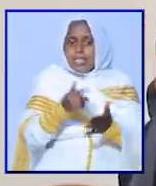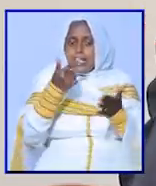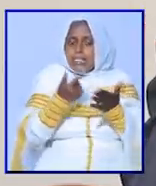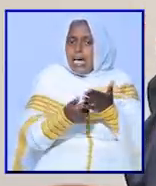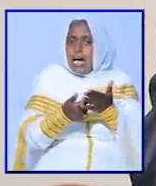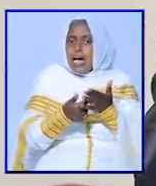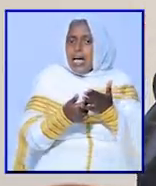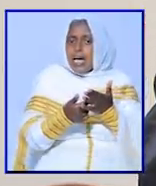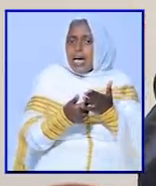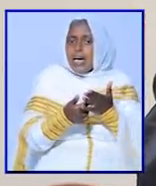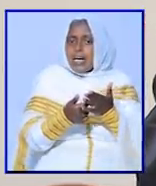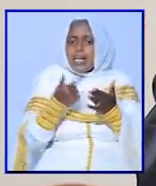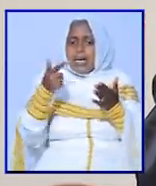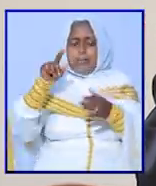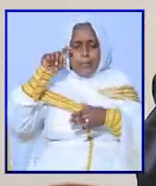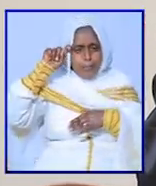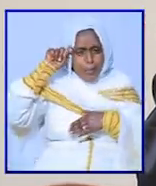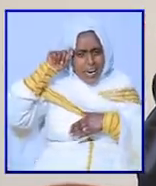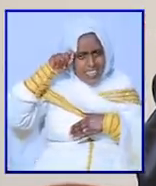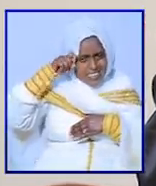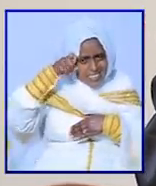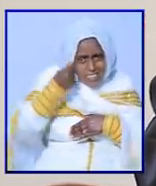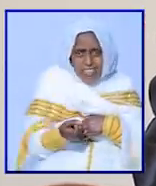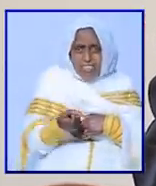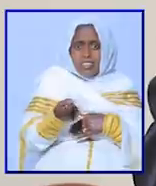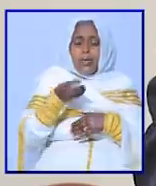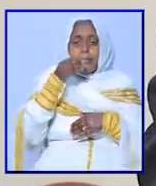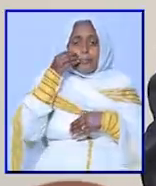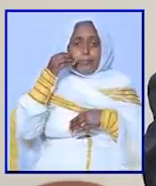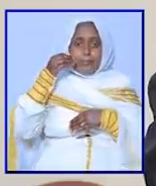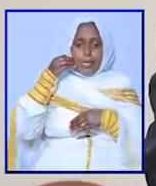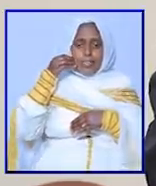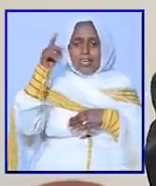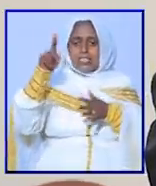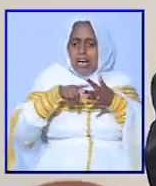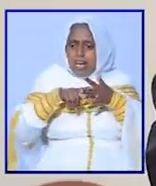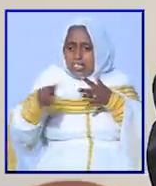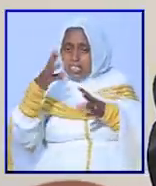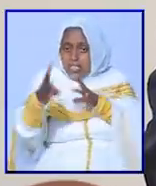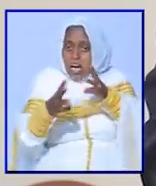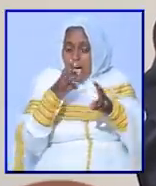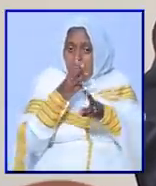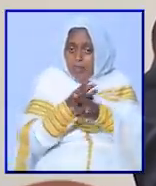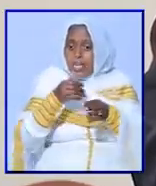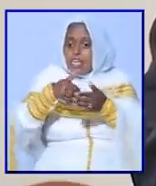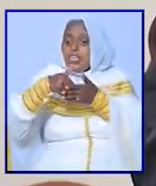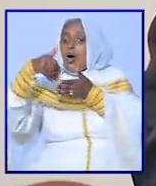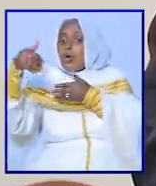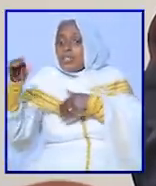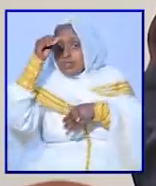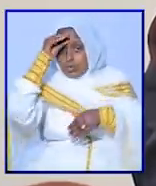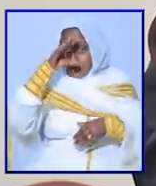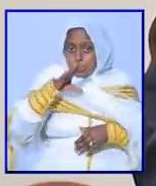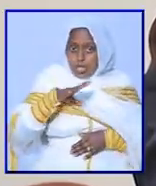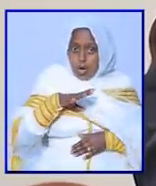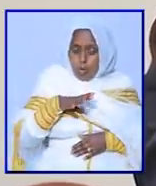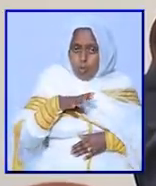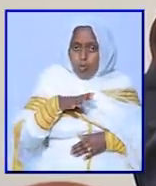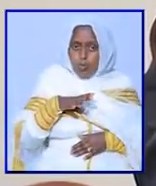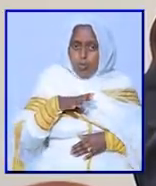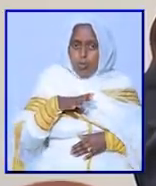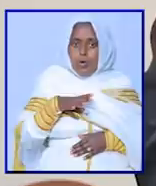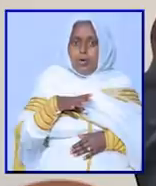እንደምታውቁት እንደ ከዛ ከባህ ከባርነት ቤት ከስደት ዓለም ያወጣቸው ሰው